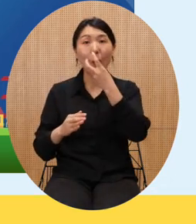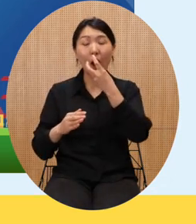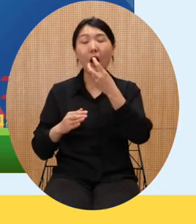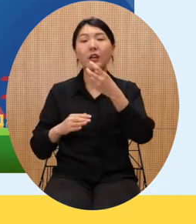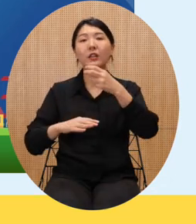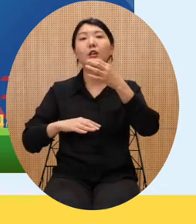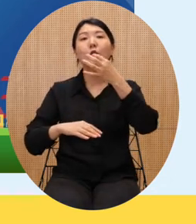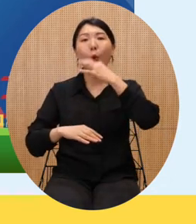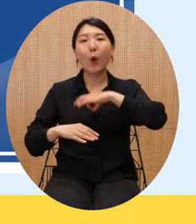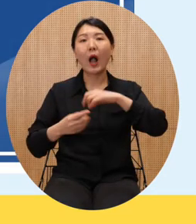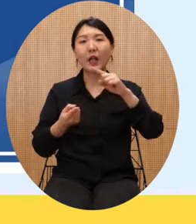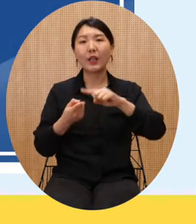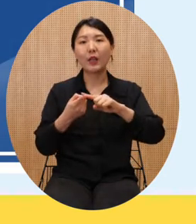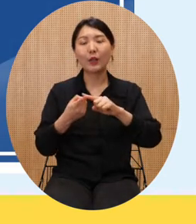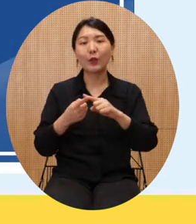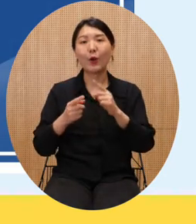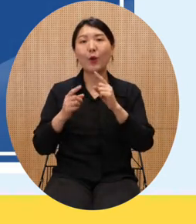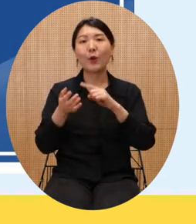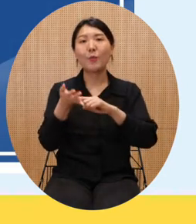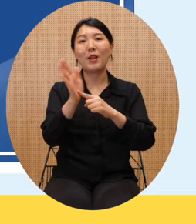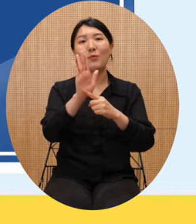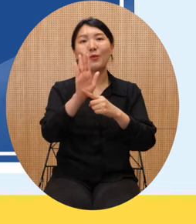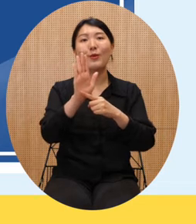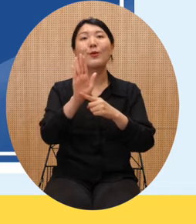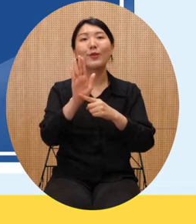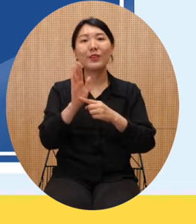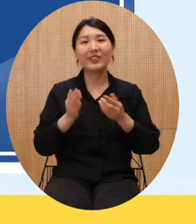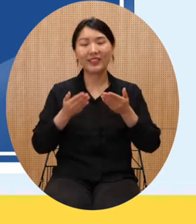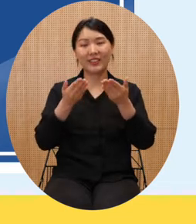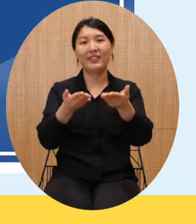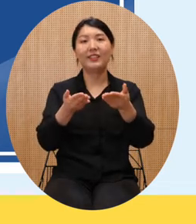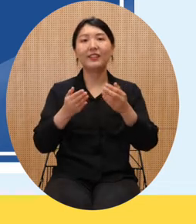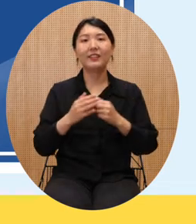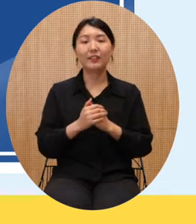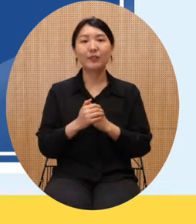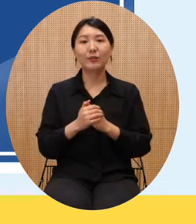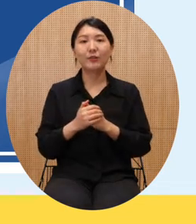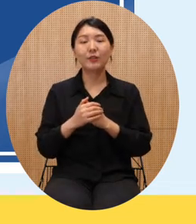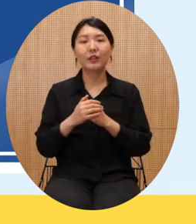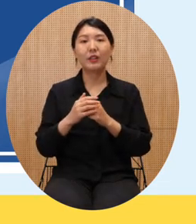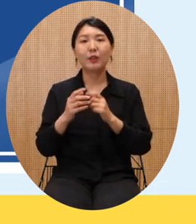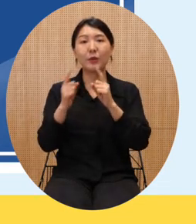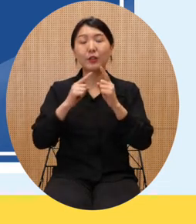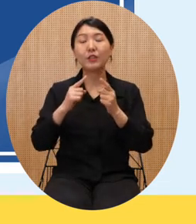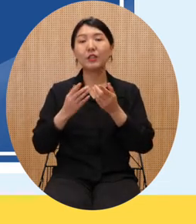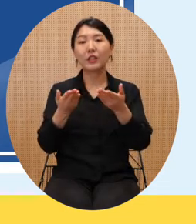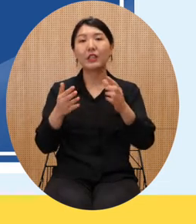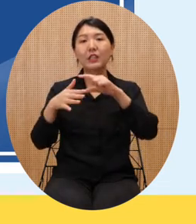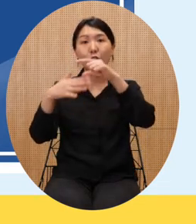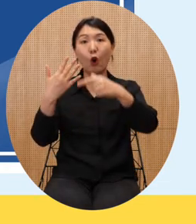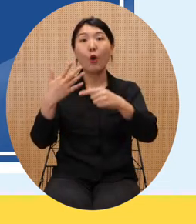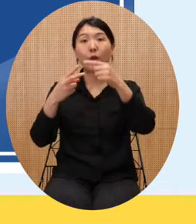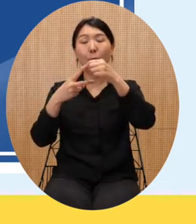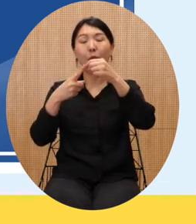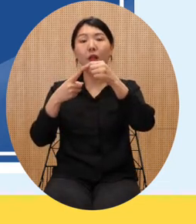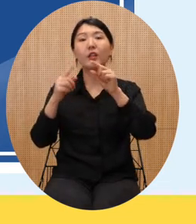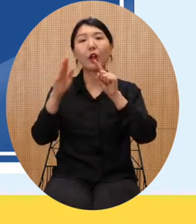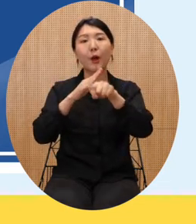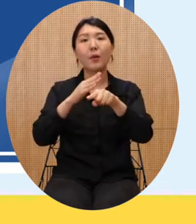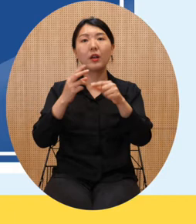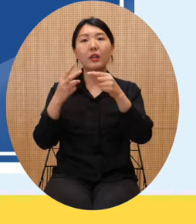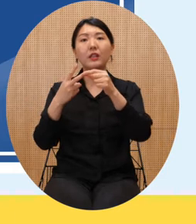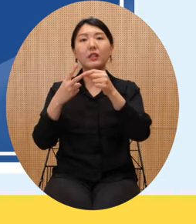효과 연구에 대해서 말씀을 드릴 텐데요. 말씀드릴 순서는 들어가며, 그